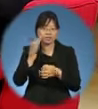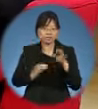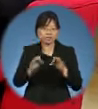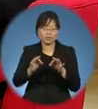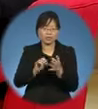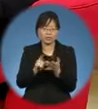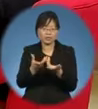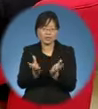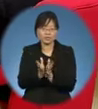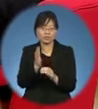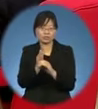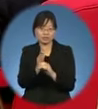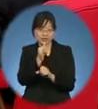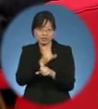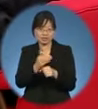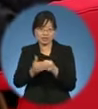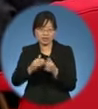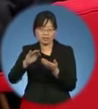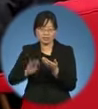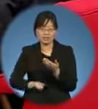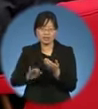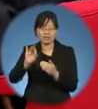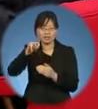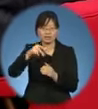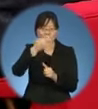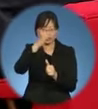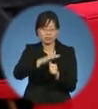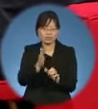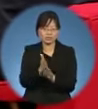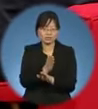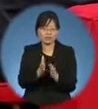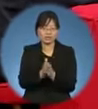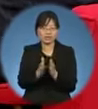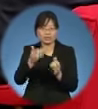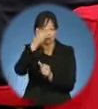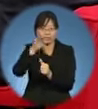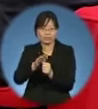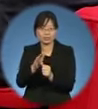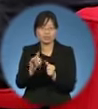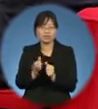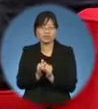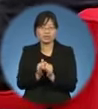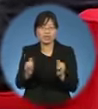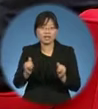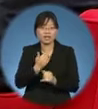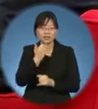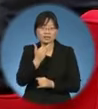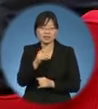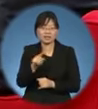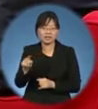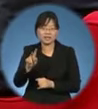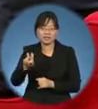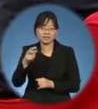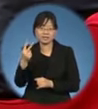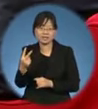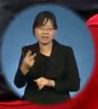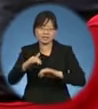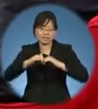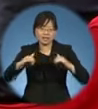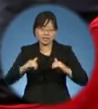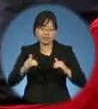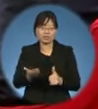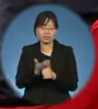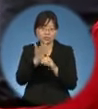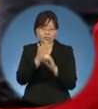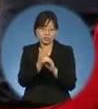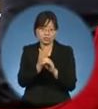중심에 서면서 그 밑에 유소년부터 시작해서 청소년 그리고 18세에서 22세 이런 게 다 따로따로 육성이 되고 그렇죠.